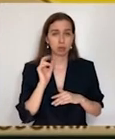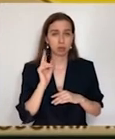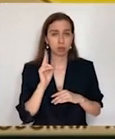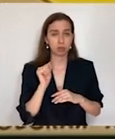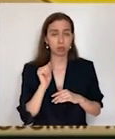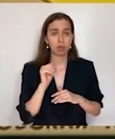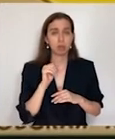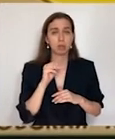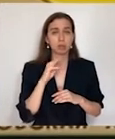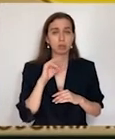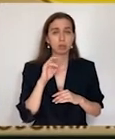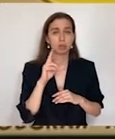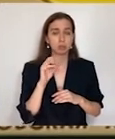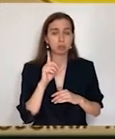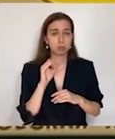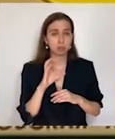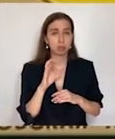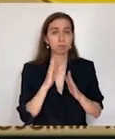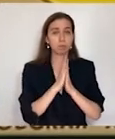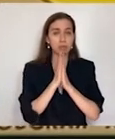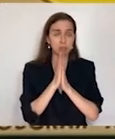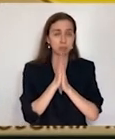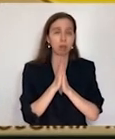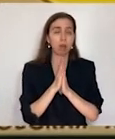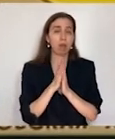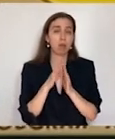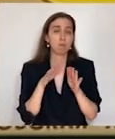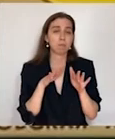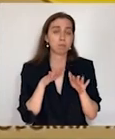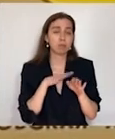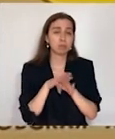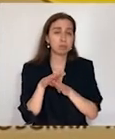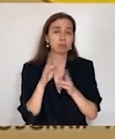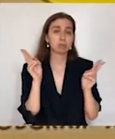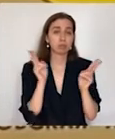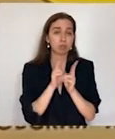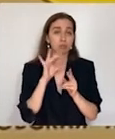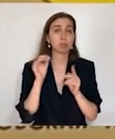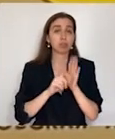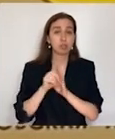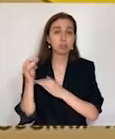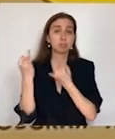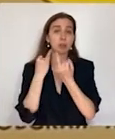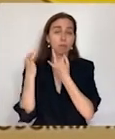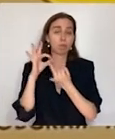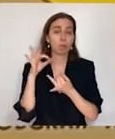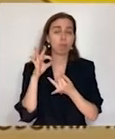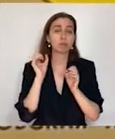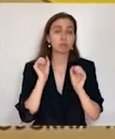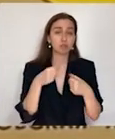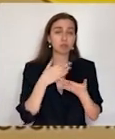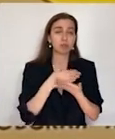предложил организовать встречу представителей Ирака и Ирана и начать прямые официальные переговоры о путях выполнения